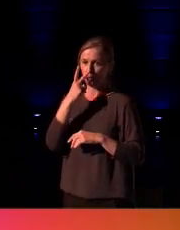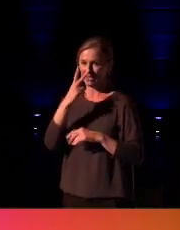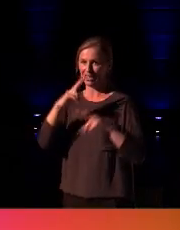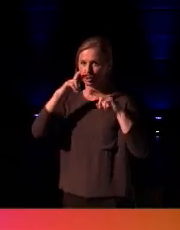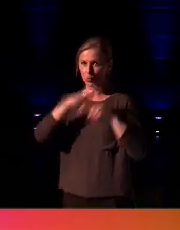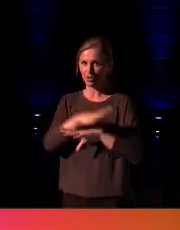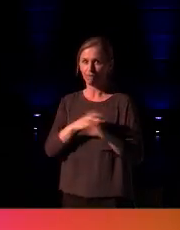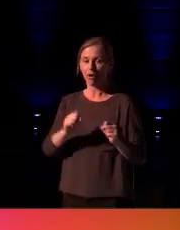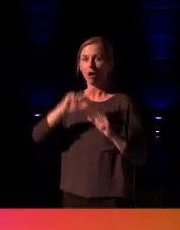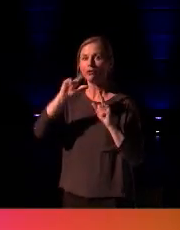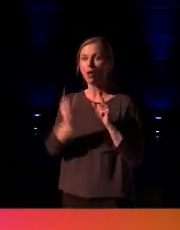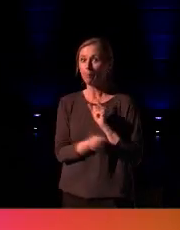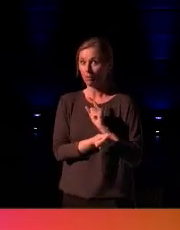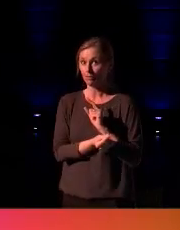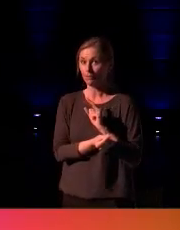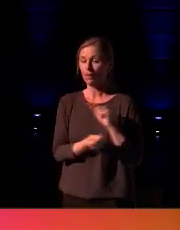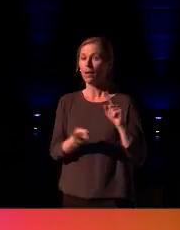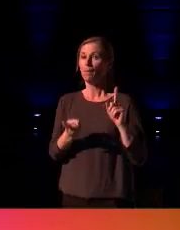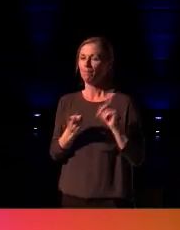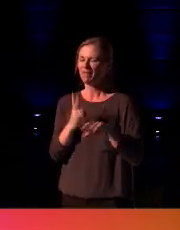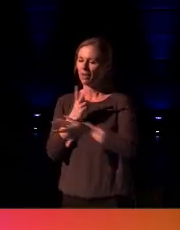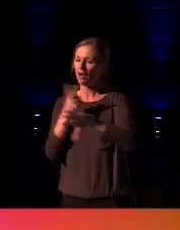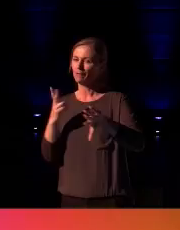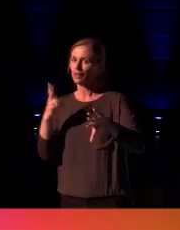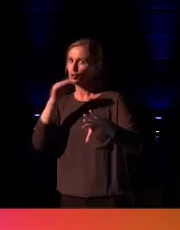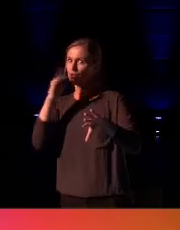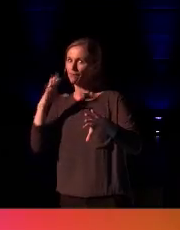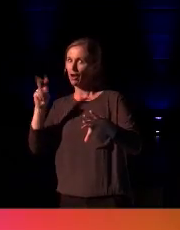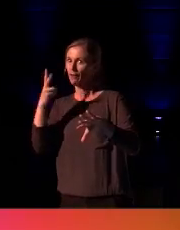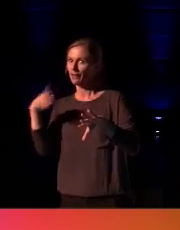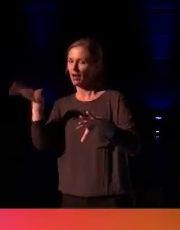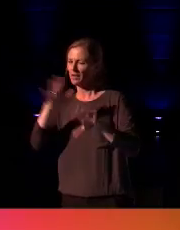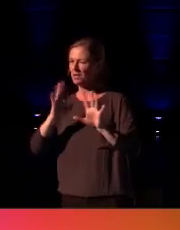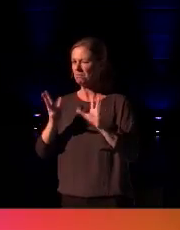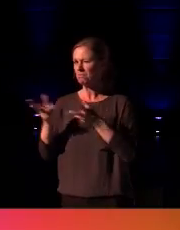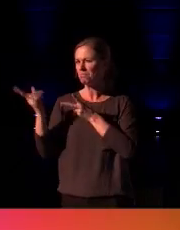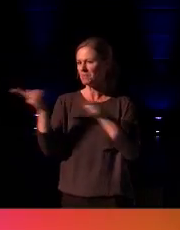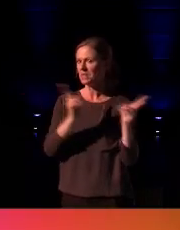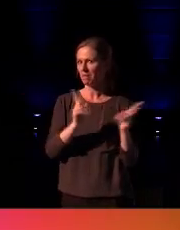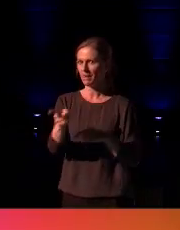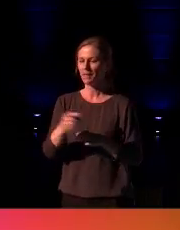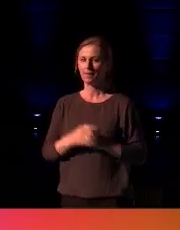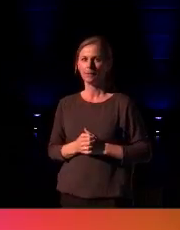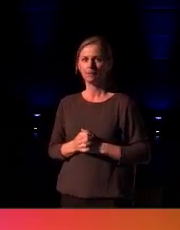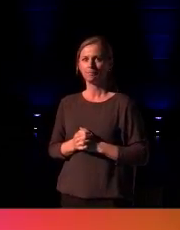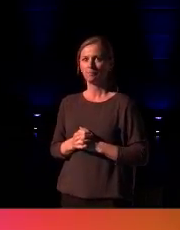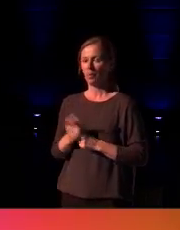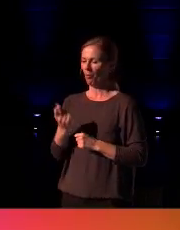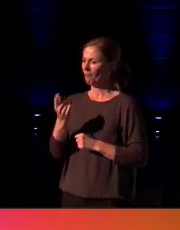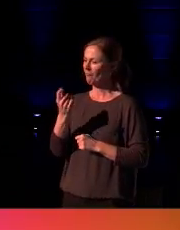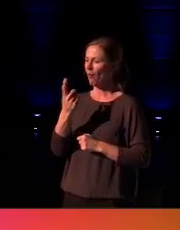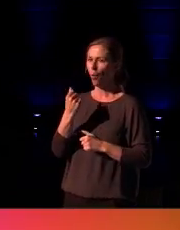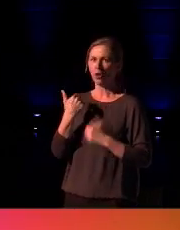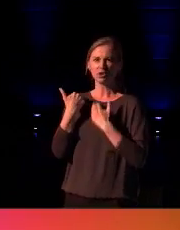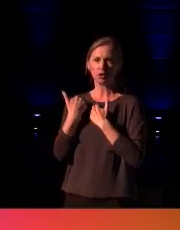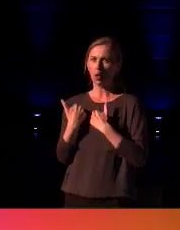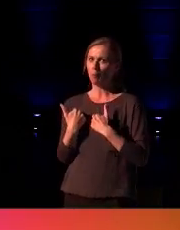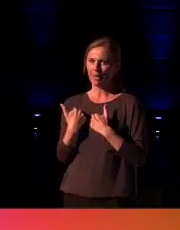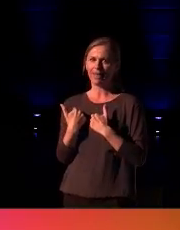studie som fra Japan, men andre studier fra andre land viser omtrent det samme. Det få som